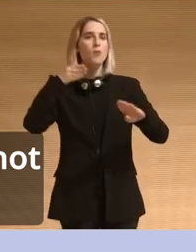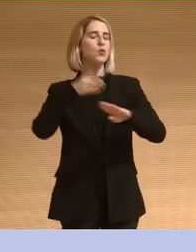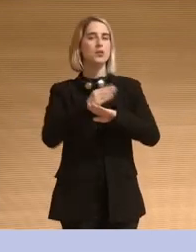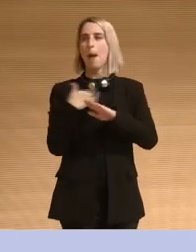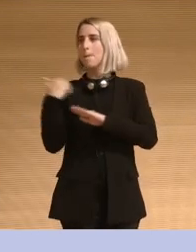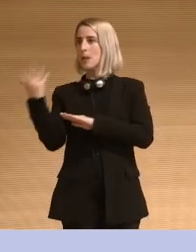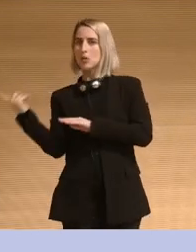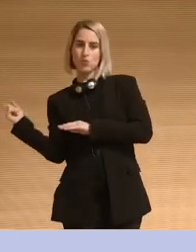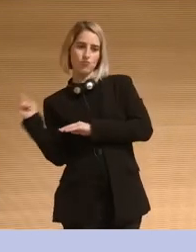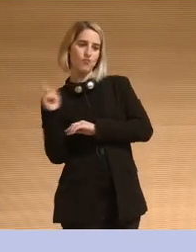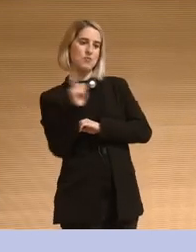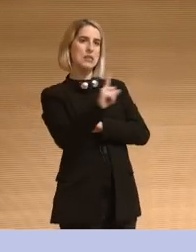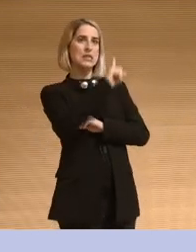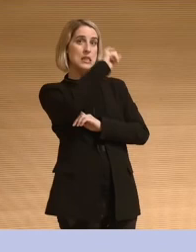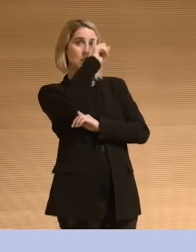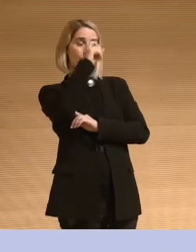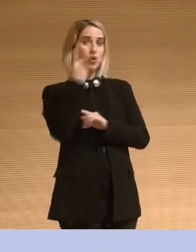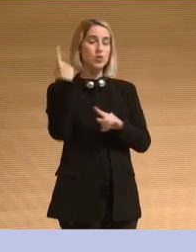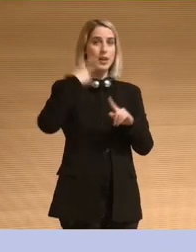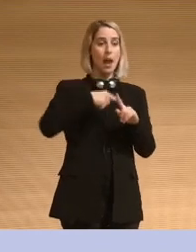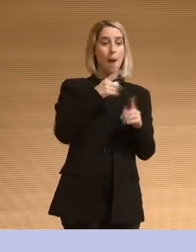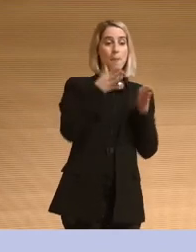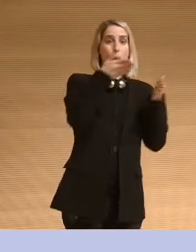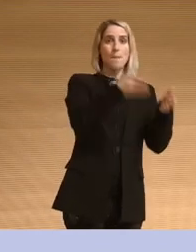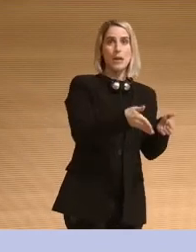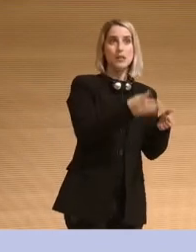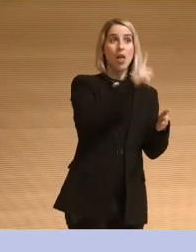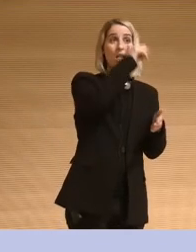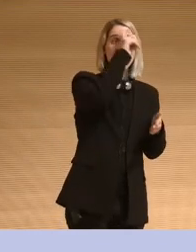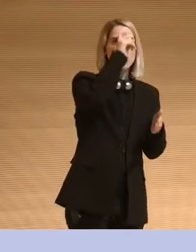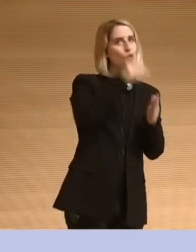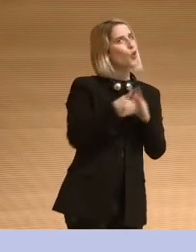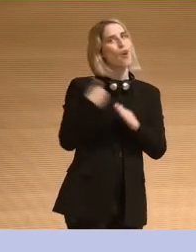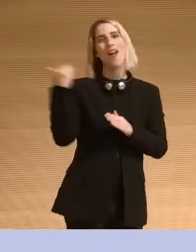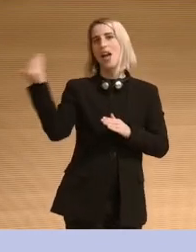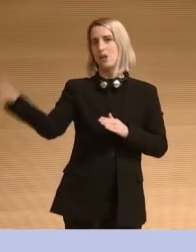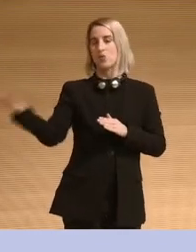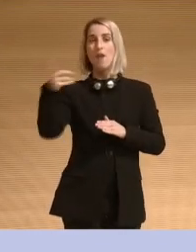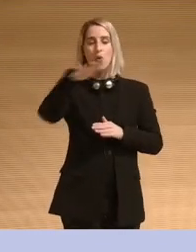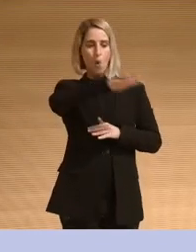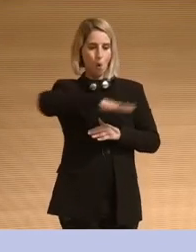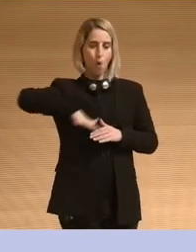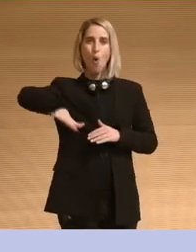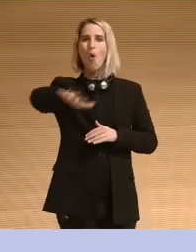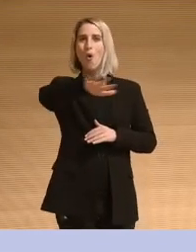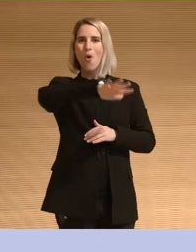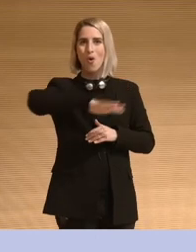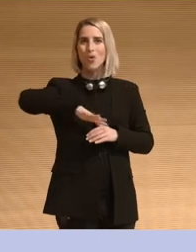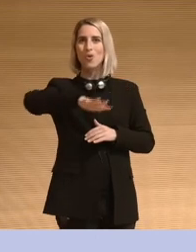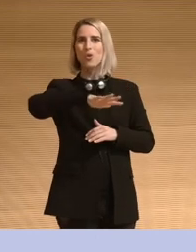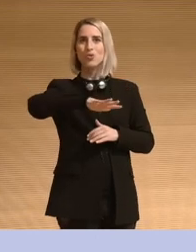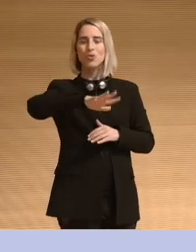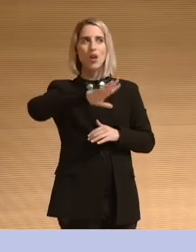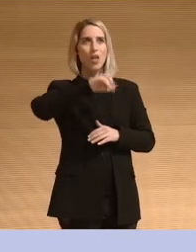έξω και δύσκολο οι από μέσα να βγουν από αυτόν. Είναι λοιπόν ένας χώρος που μέσα από αυτήν